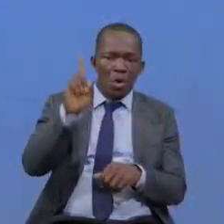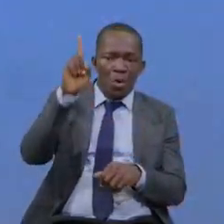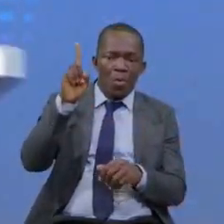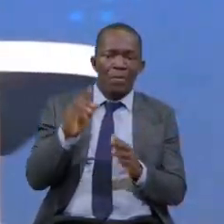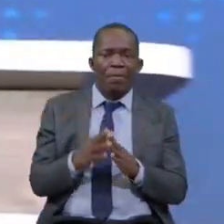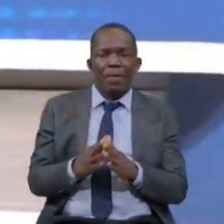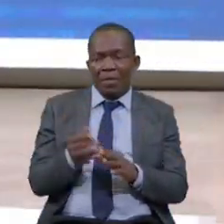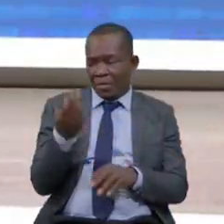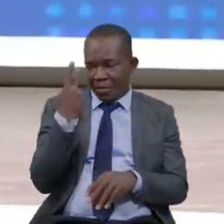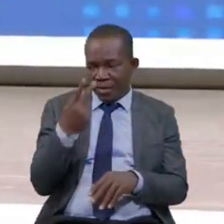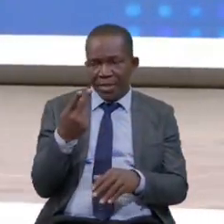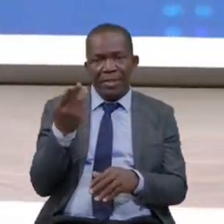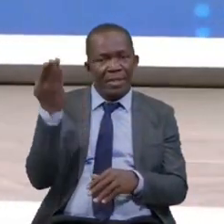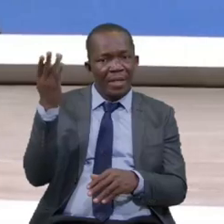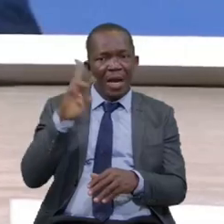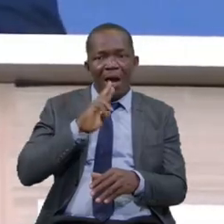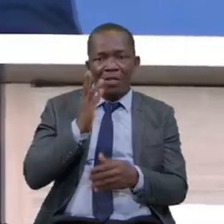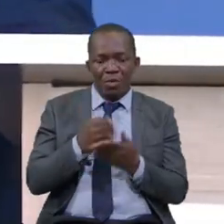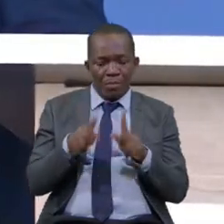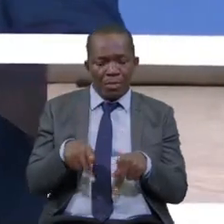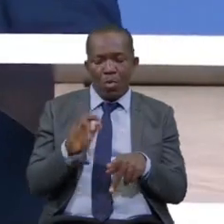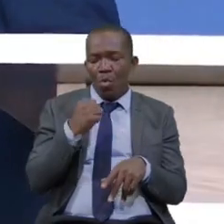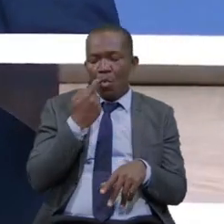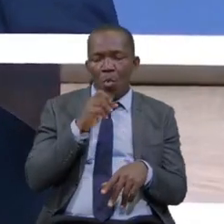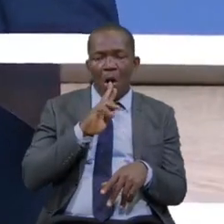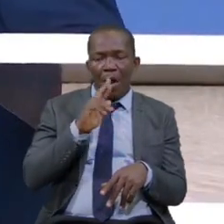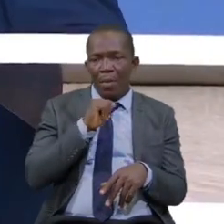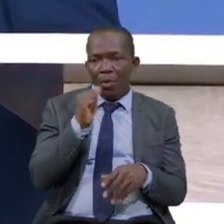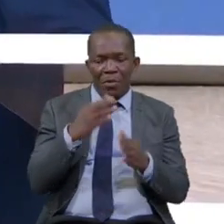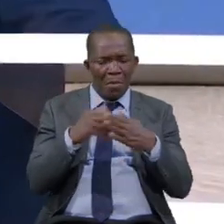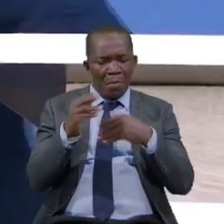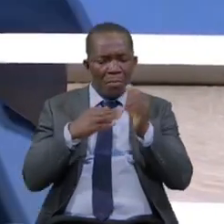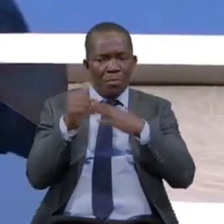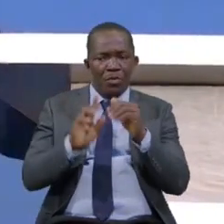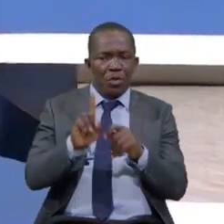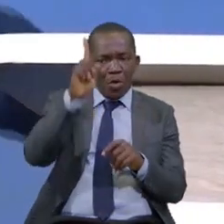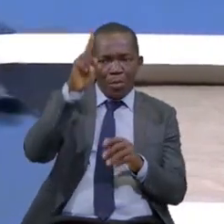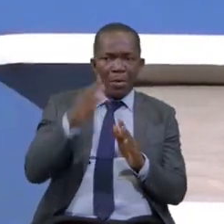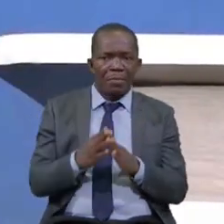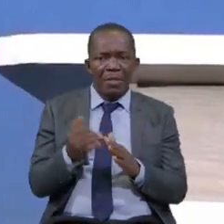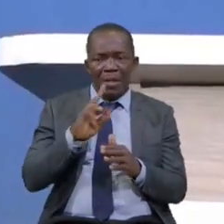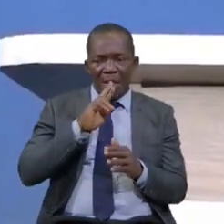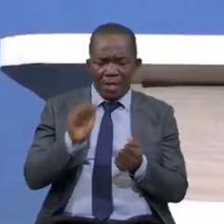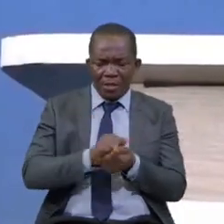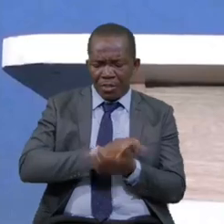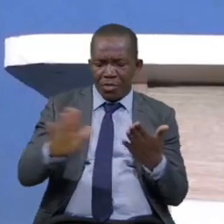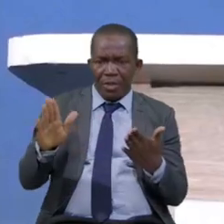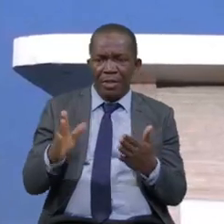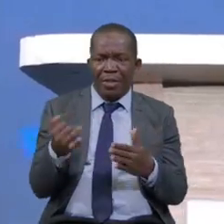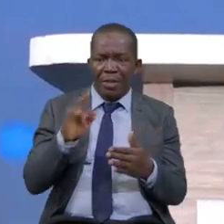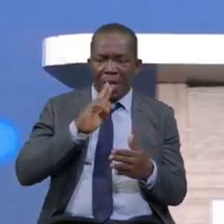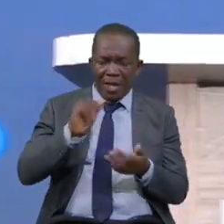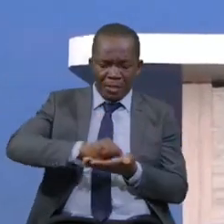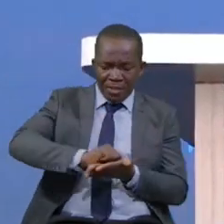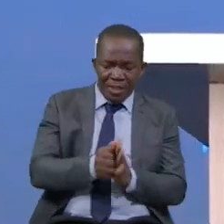Il y a des gens qui ne sont pas bâtis. Ils sont dispersés. Ils sont détruits. Ils ne